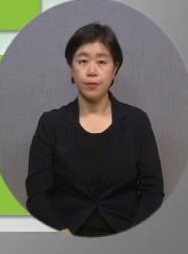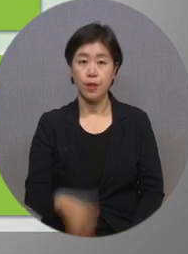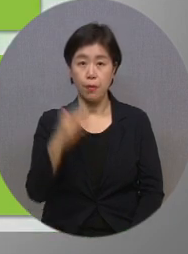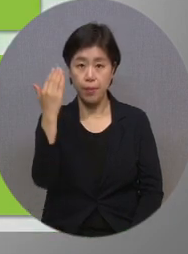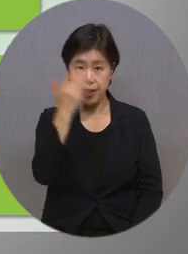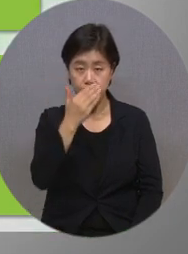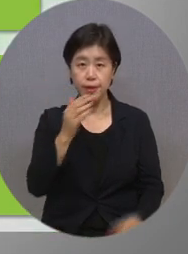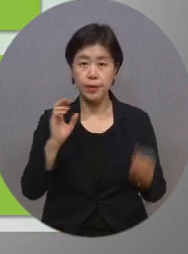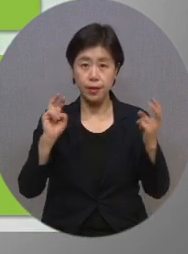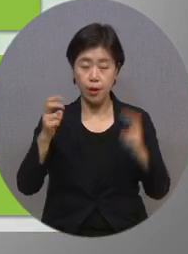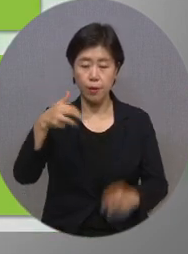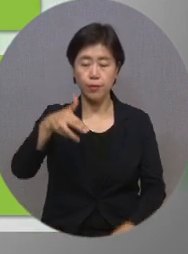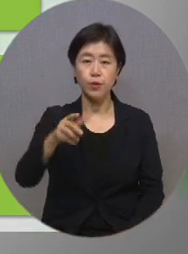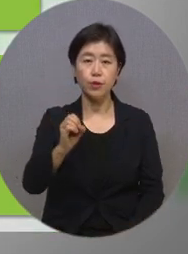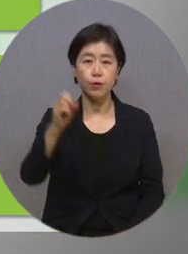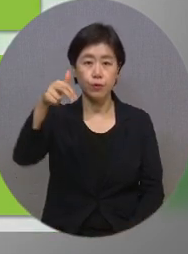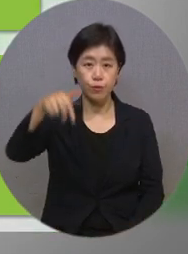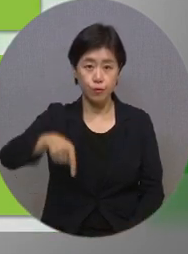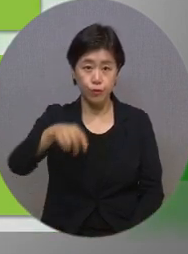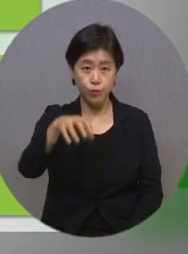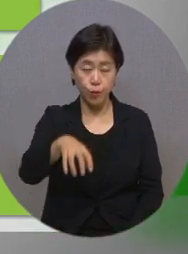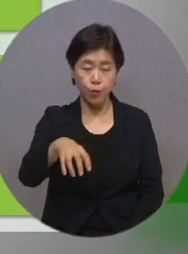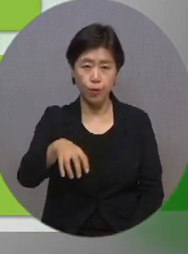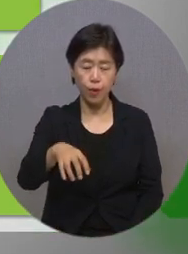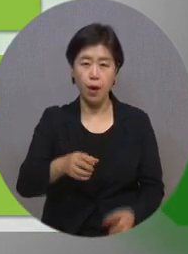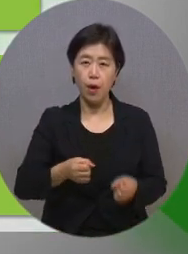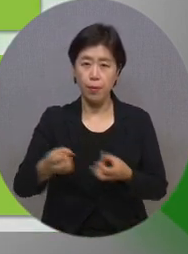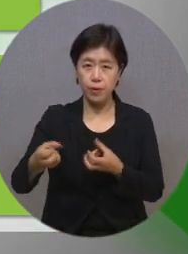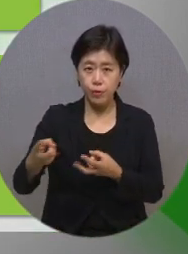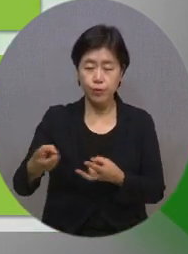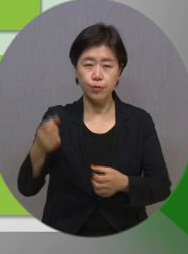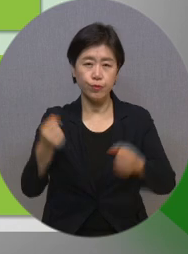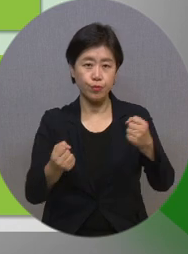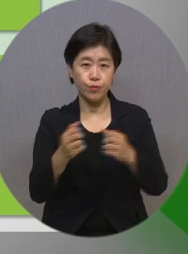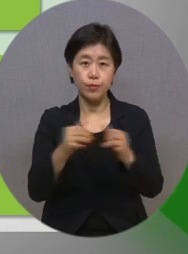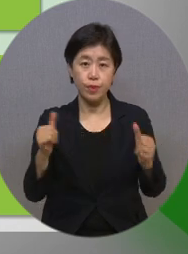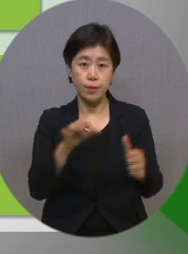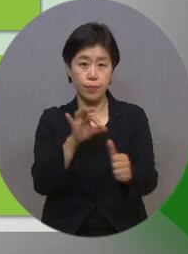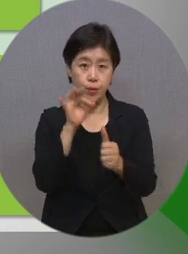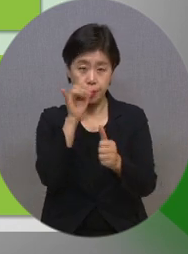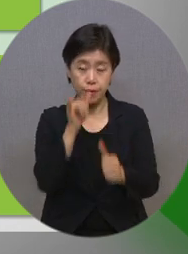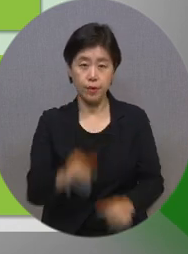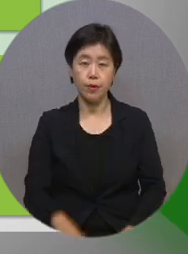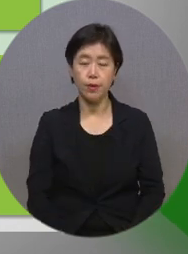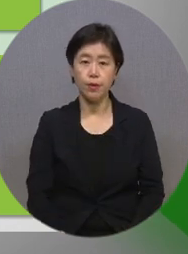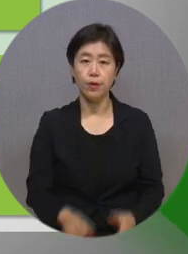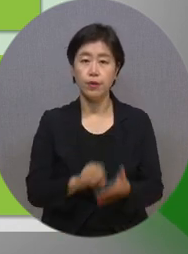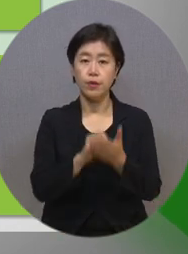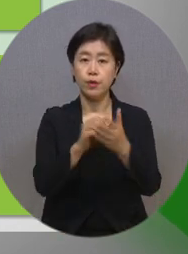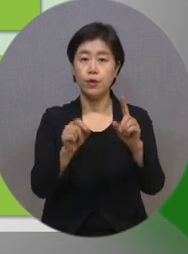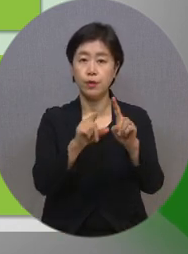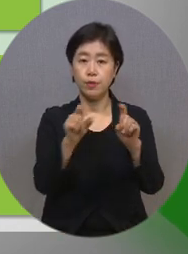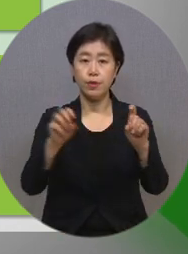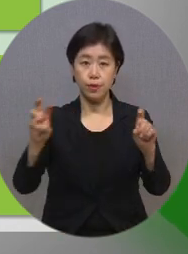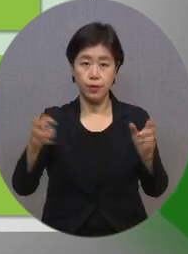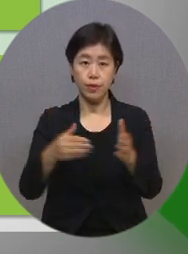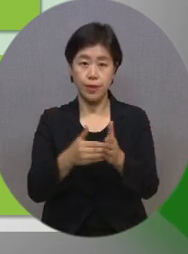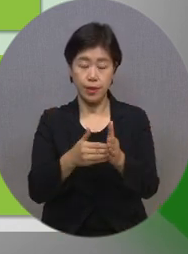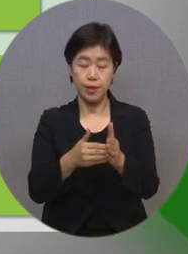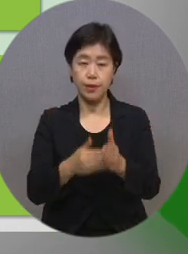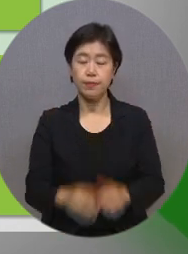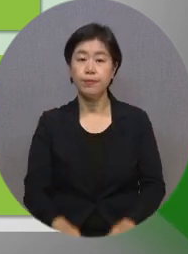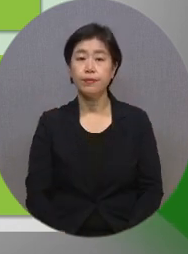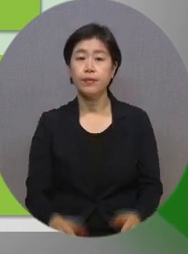주식회사 맑은기업 청주지점에서 배송 납품 운전원을 모집합니다. 접수 마감일은 11월